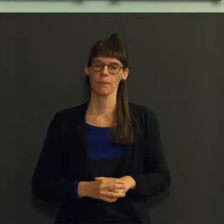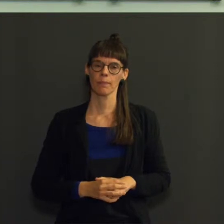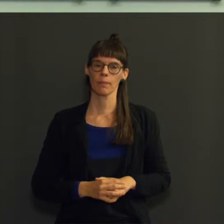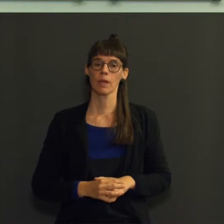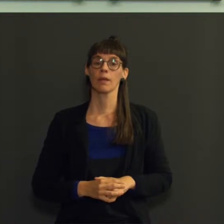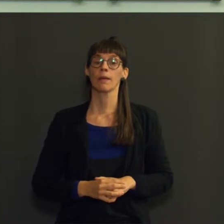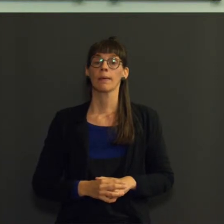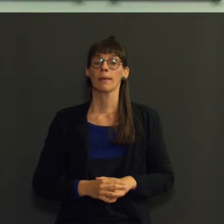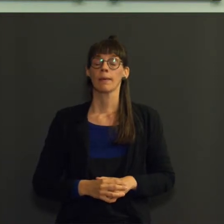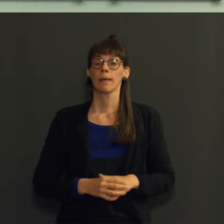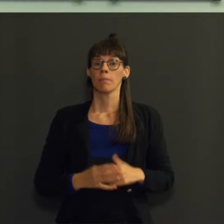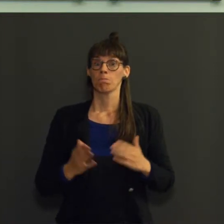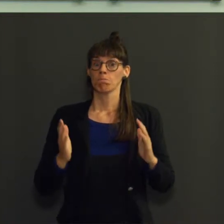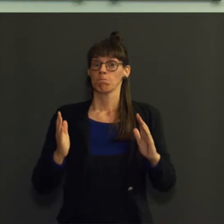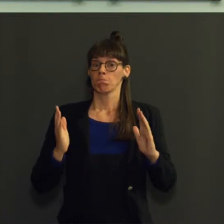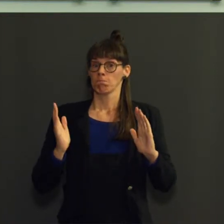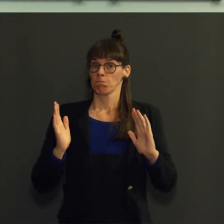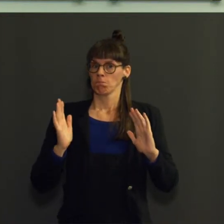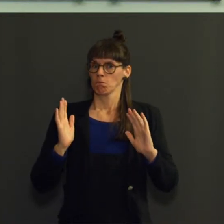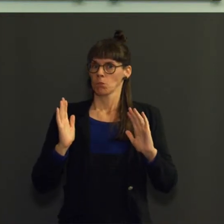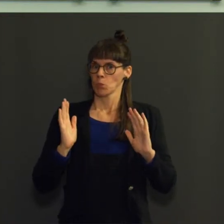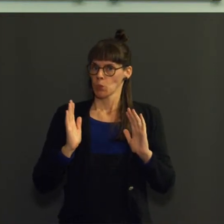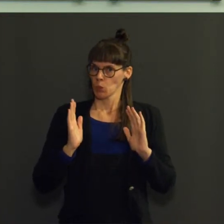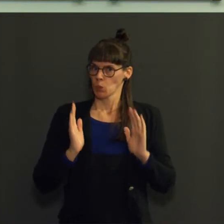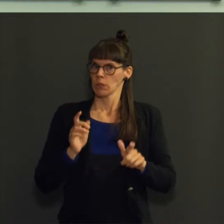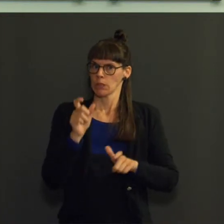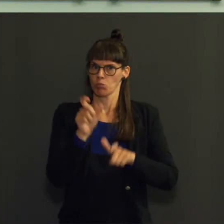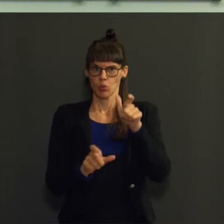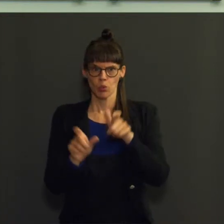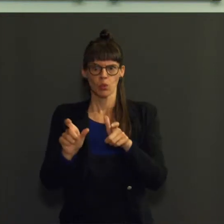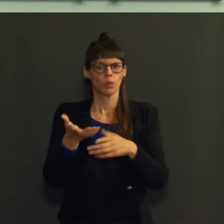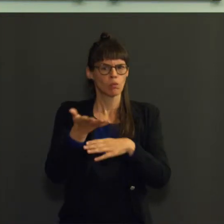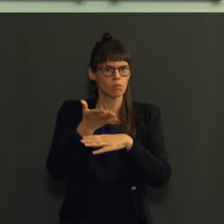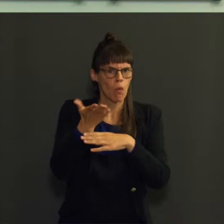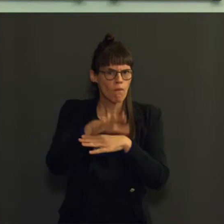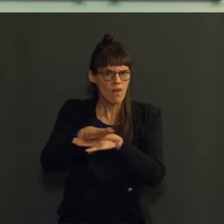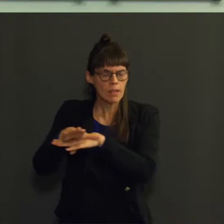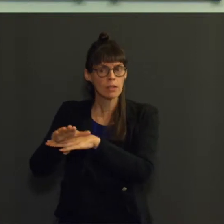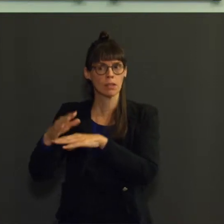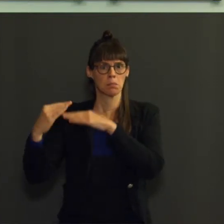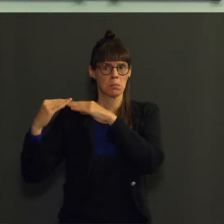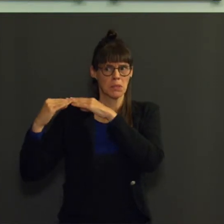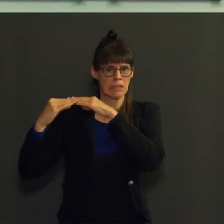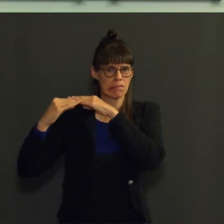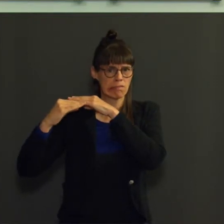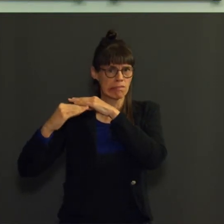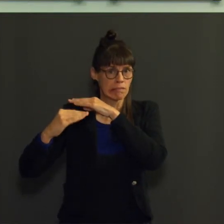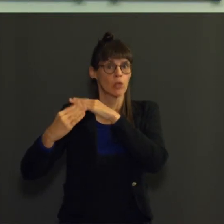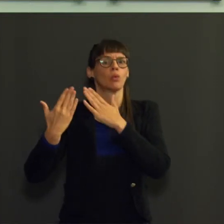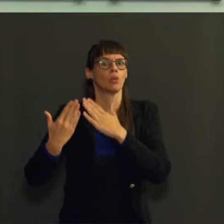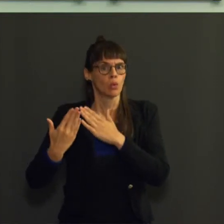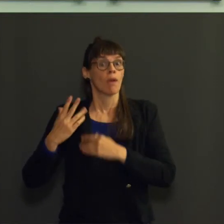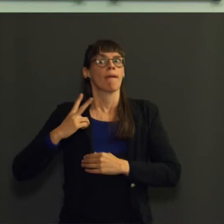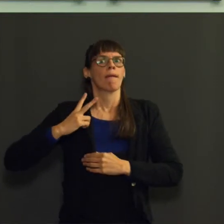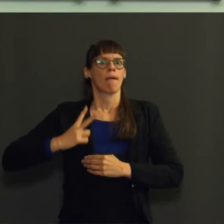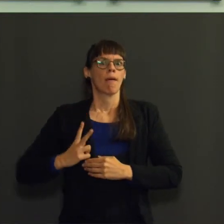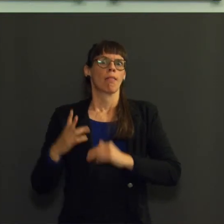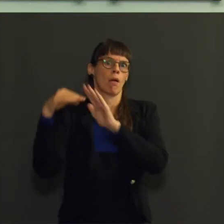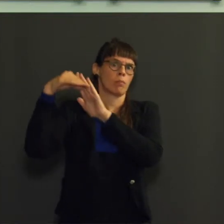Na heel lang op een plateau vertoefd te hebben, kennen ook de overlijdens eindelijk een opvallende daling.